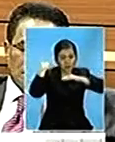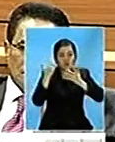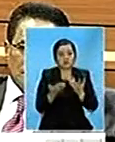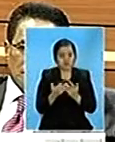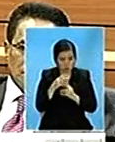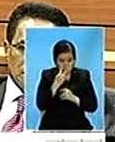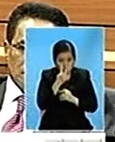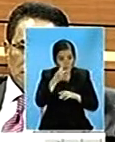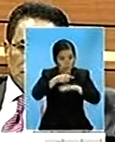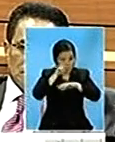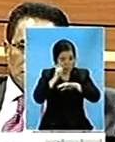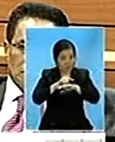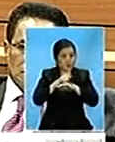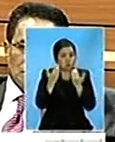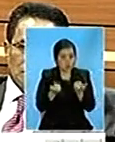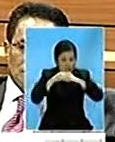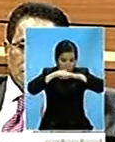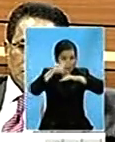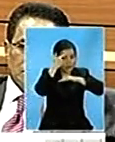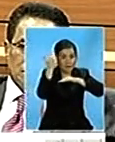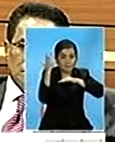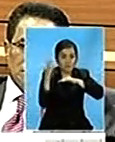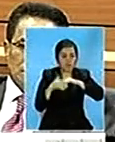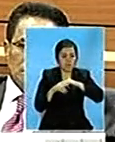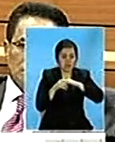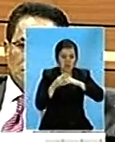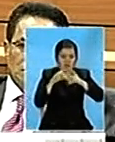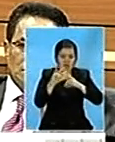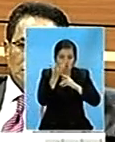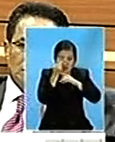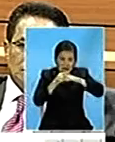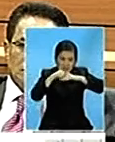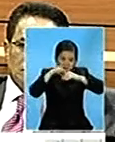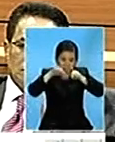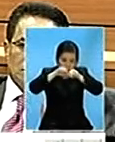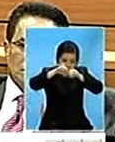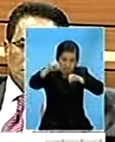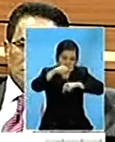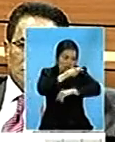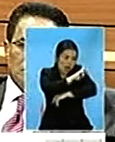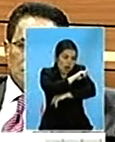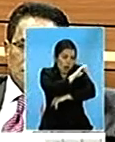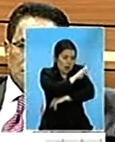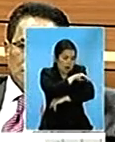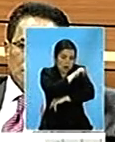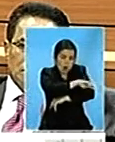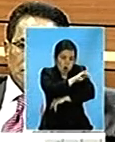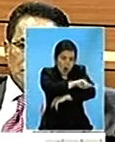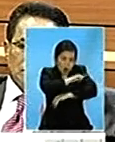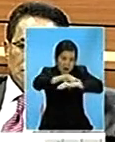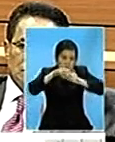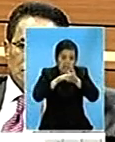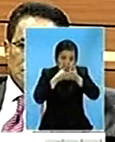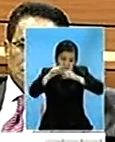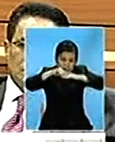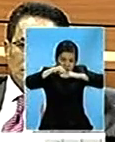นี้ลาดยางไม่เหลืออยู่แล้วเหลือแต่เพียงแต่เส้นขาวๆตีเส้นขอบเส้นทางนะครับและถนนคอนกรีตที่เค